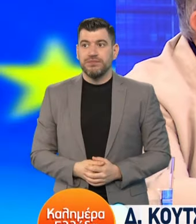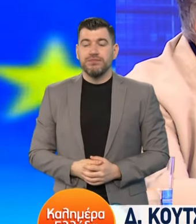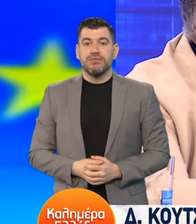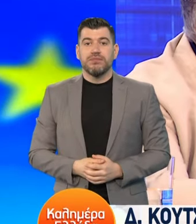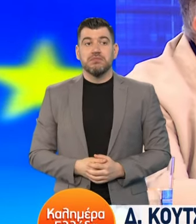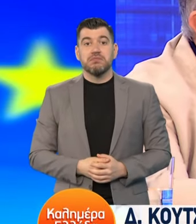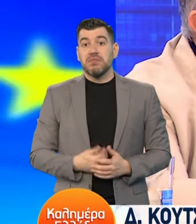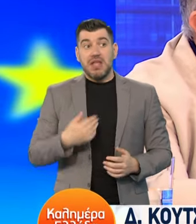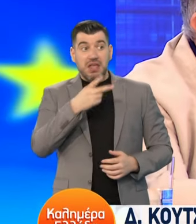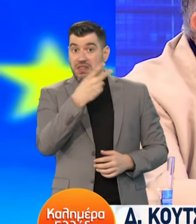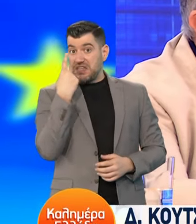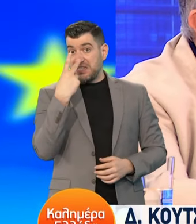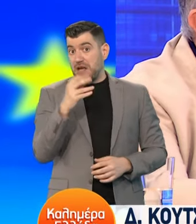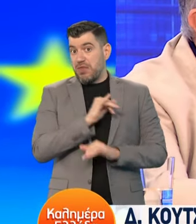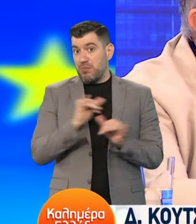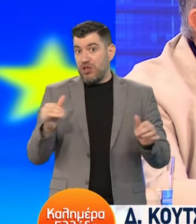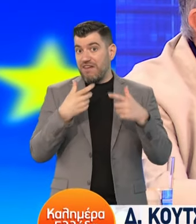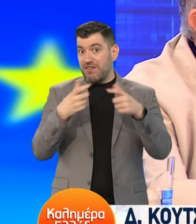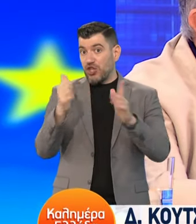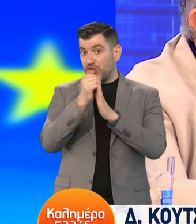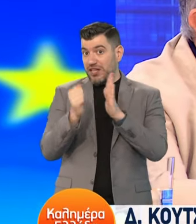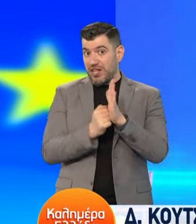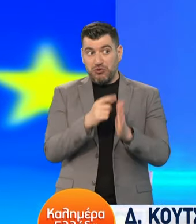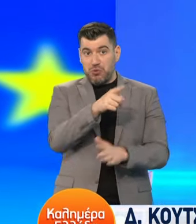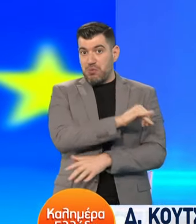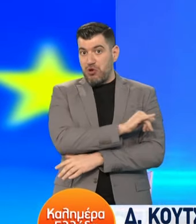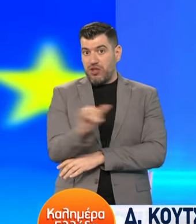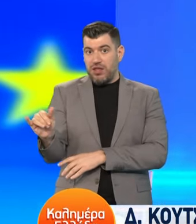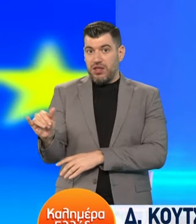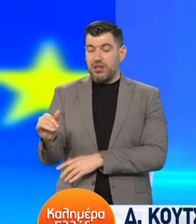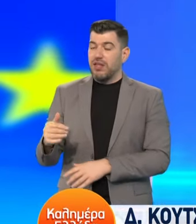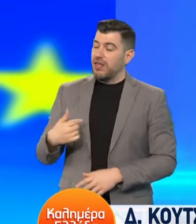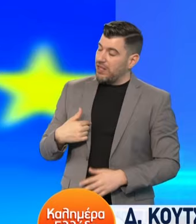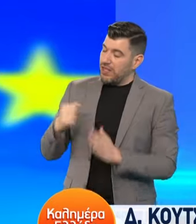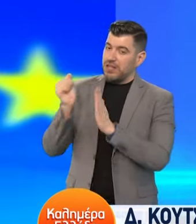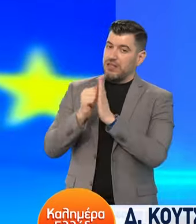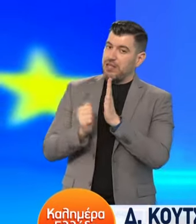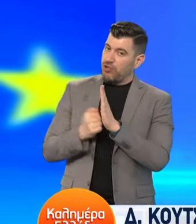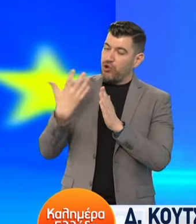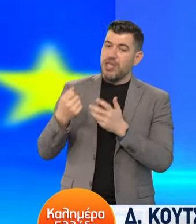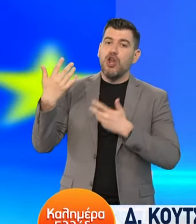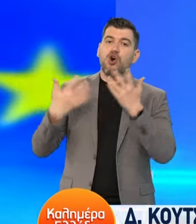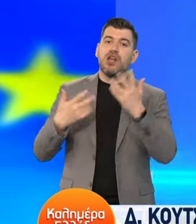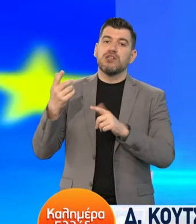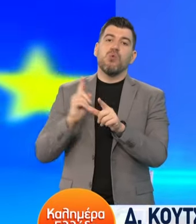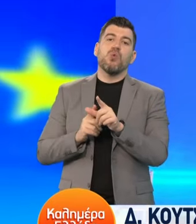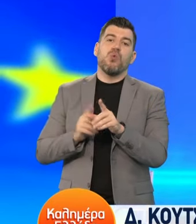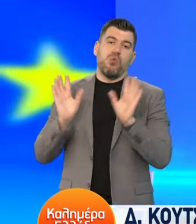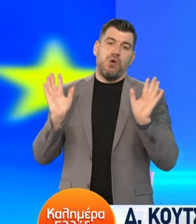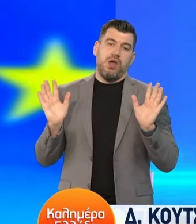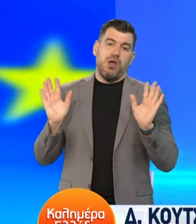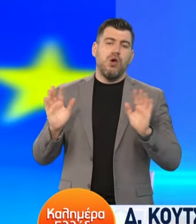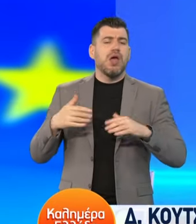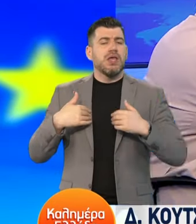δει σε TikTok. Στο TikTok έχει λογαριασμό το ΚΚΕ. Όπως και σε όλα τα μέσα